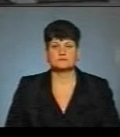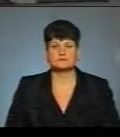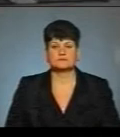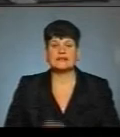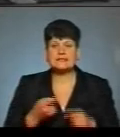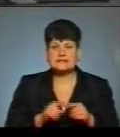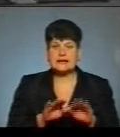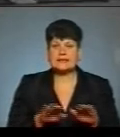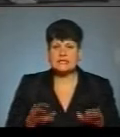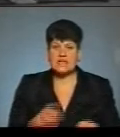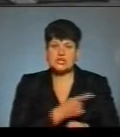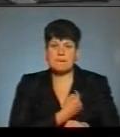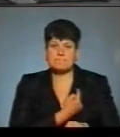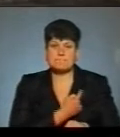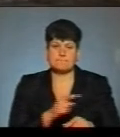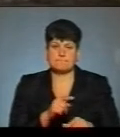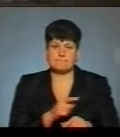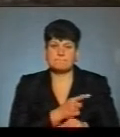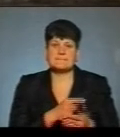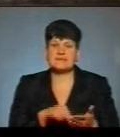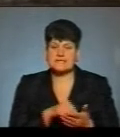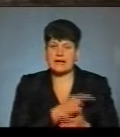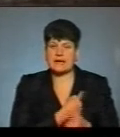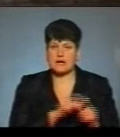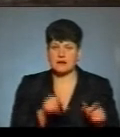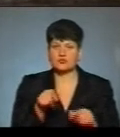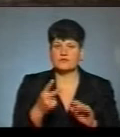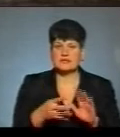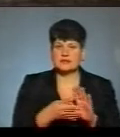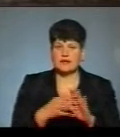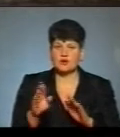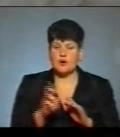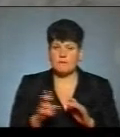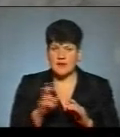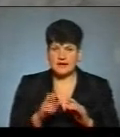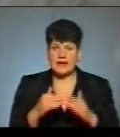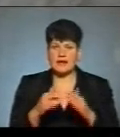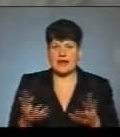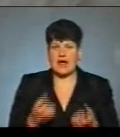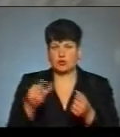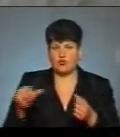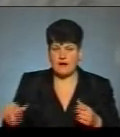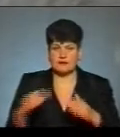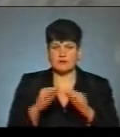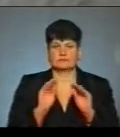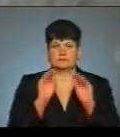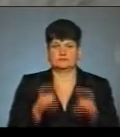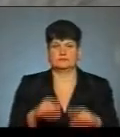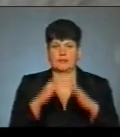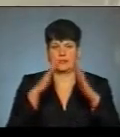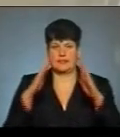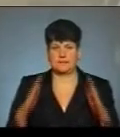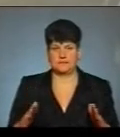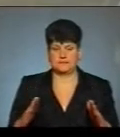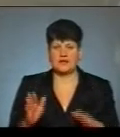Це дитяча міська лікарня. Тут 29 березня рятувальники облаштували намет для прийому та розподілу хворих на